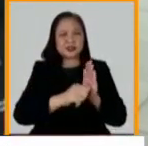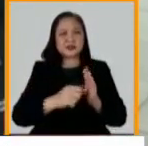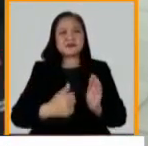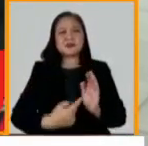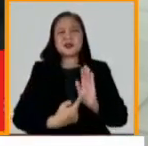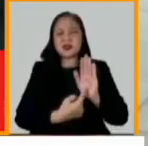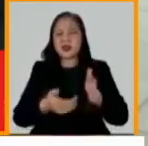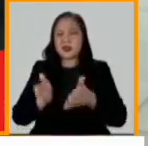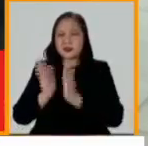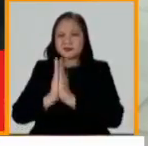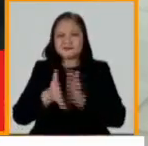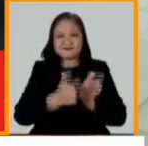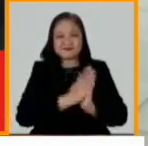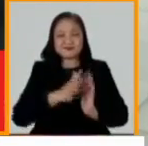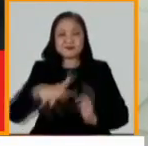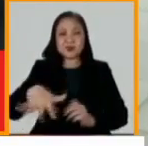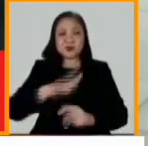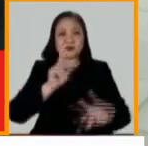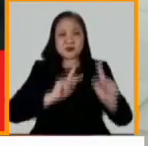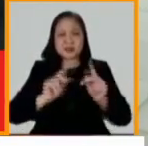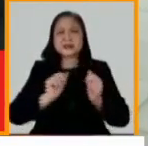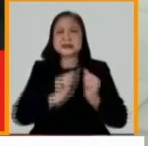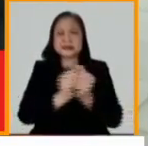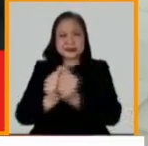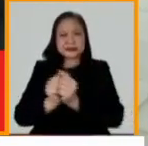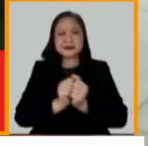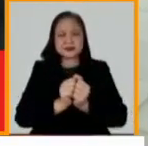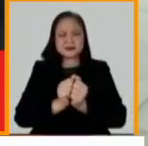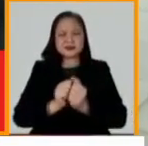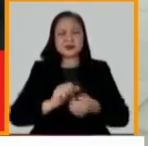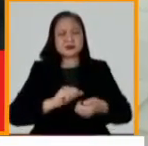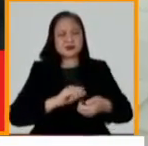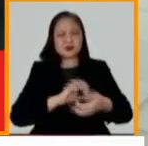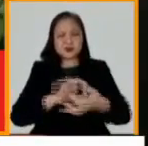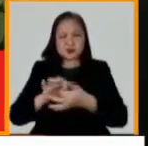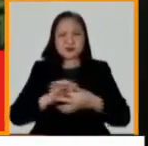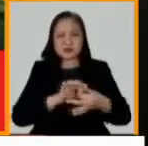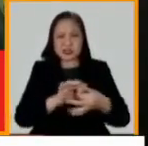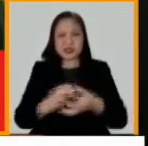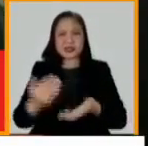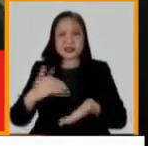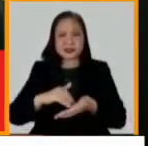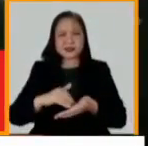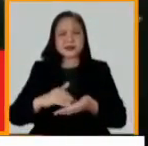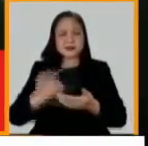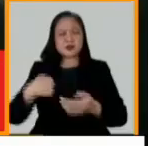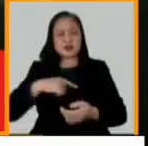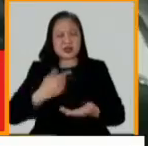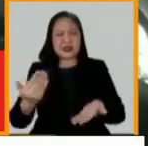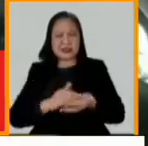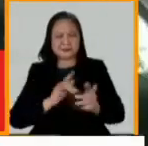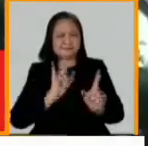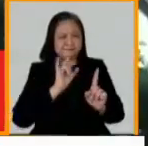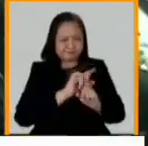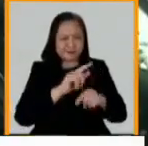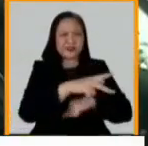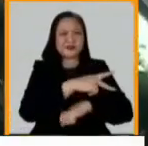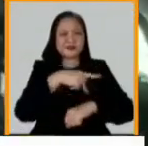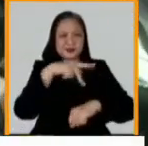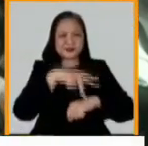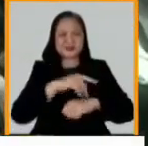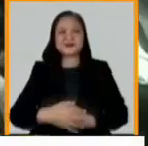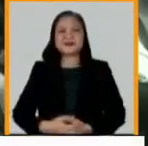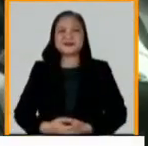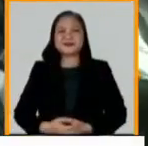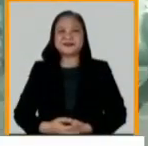lahat na sama-sama tayong pabangon muli, mahalin natin ang Pilipinas. Sa 28 araw na ride, unang stopover